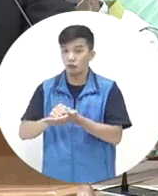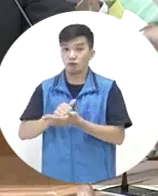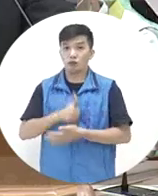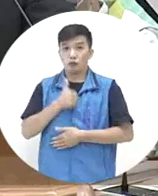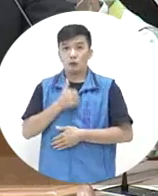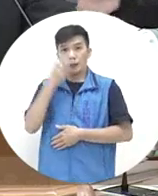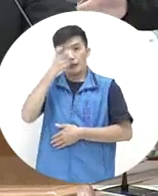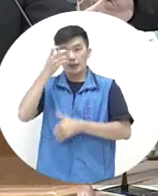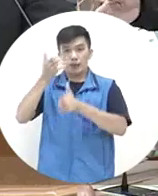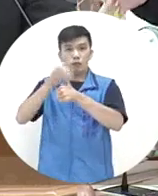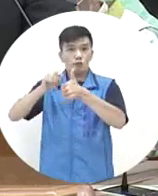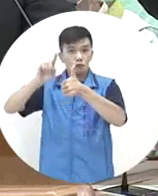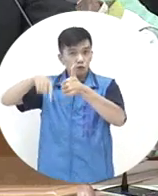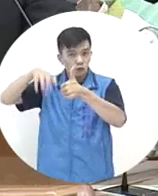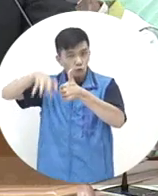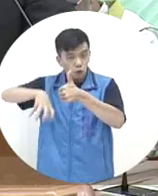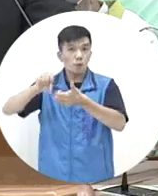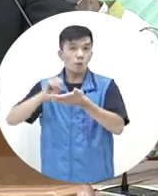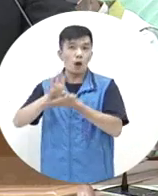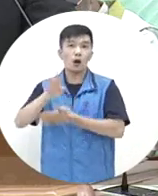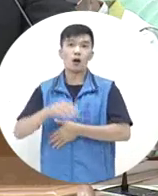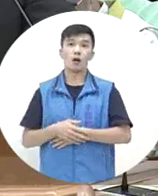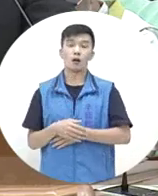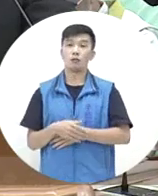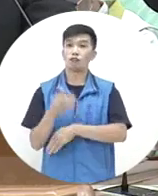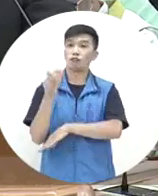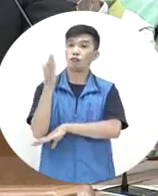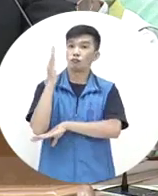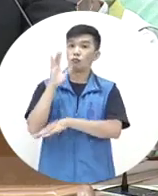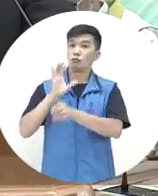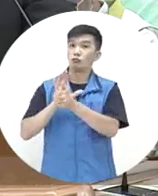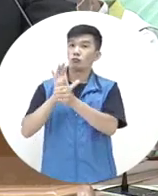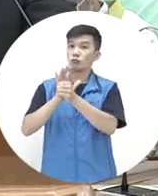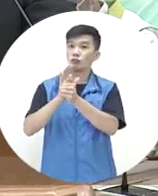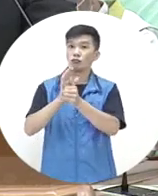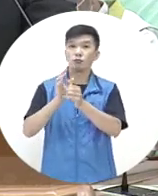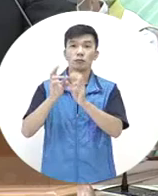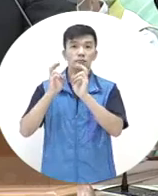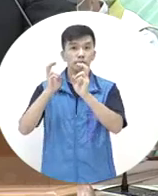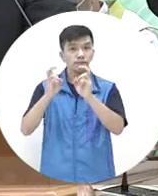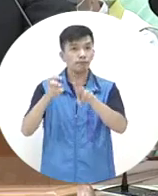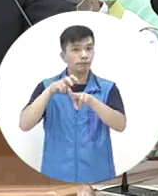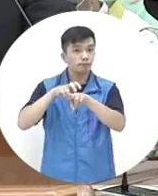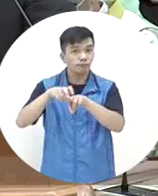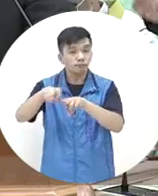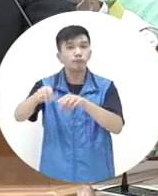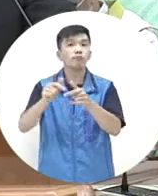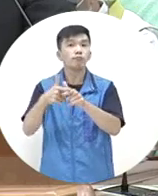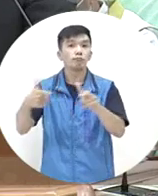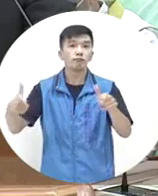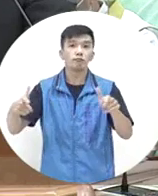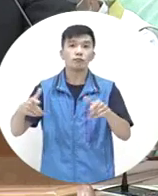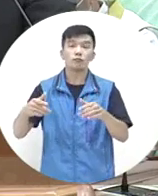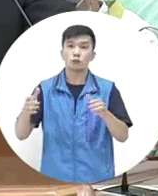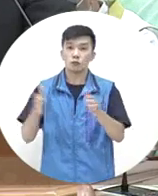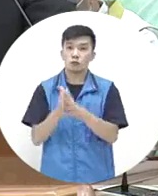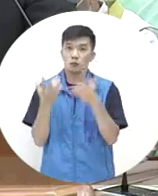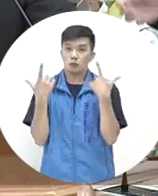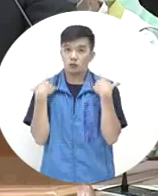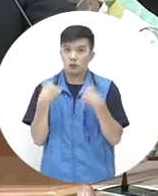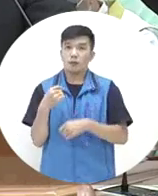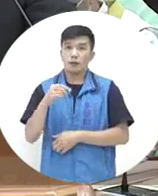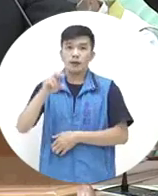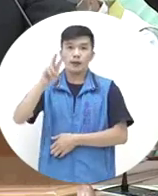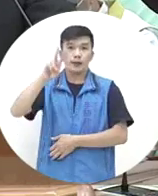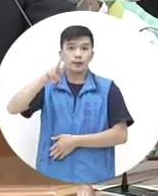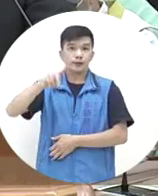他就说市府啊推动这一个我们的轨道建设哈、哦，需要自筹2165亿，好，那这个